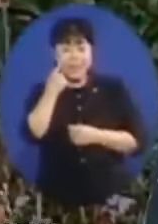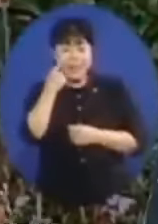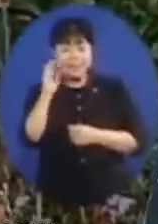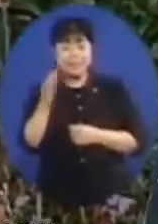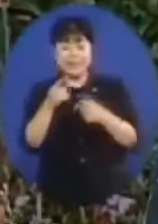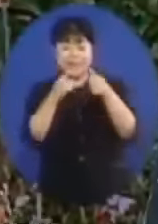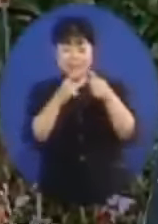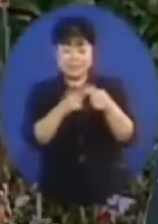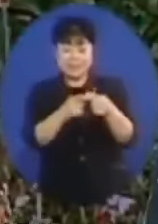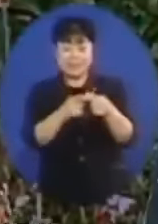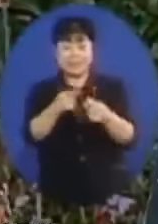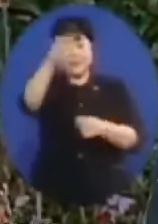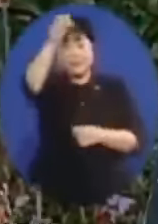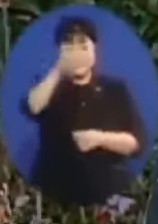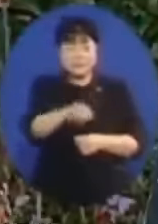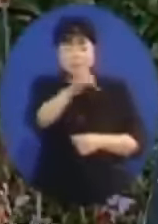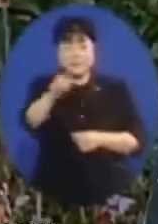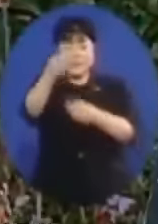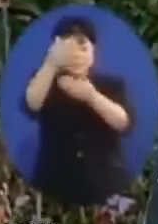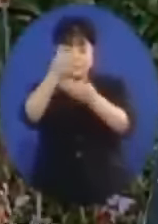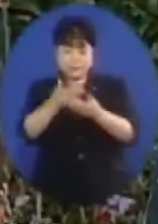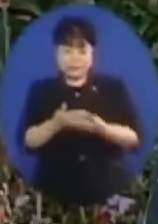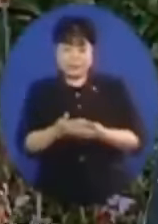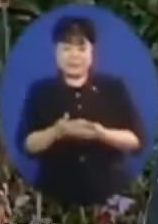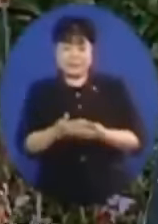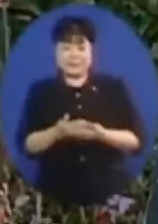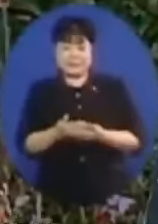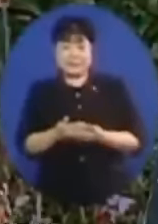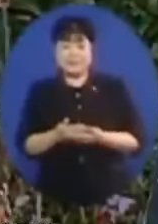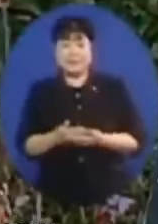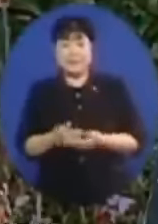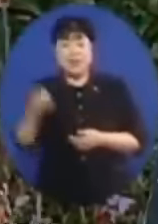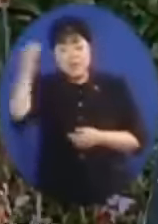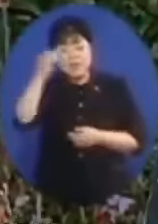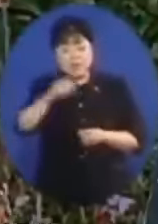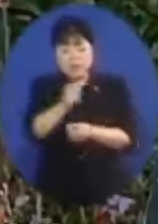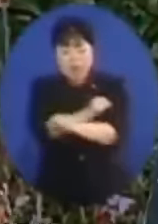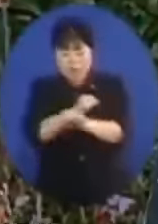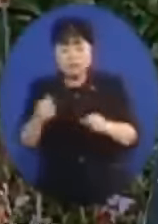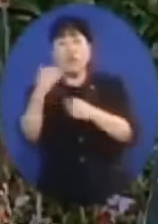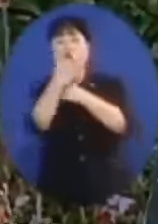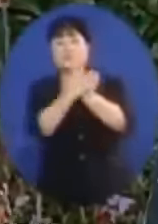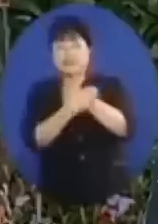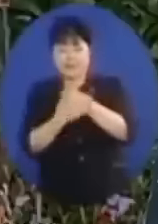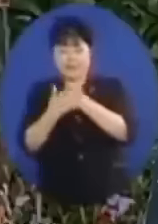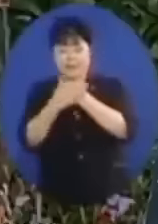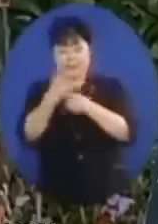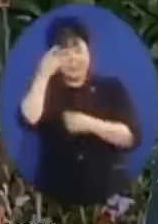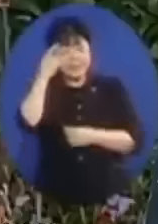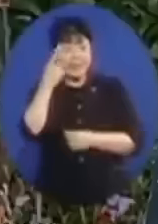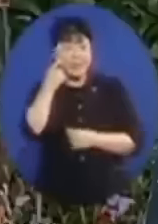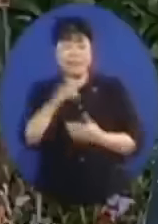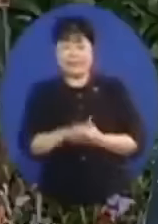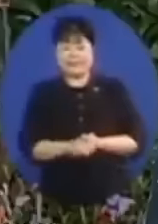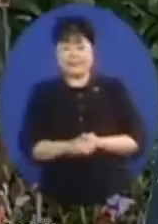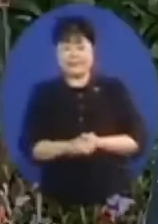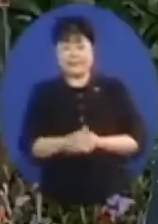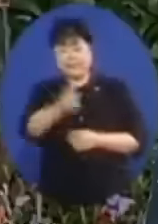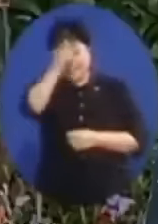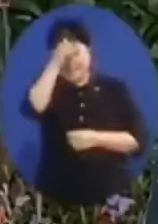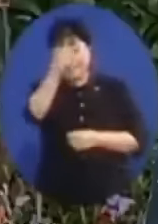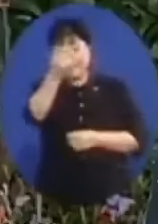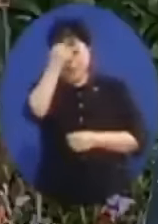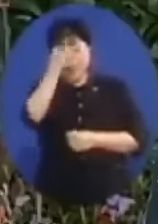첫째로 십자가에서 주신 영혼의 구속의 은혜를 생각해 봐야 되겠습니다.